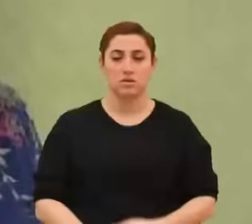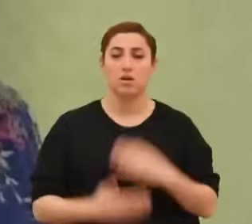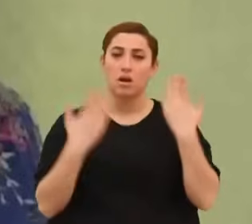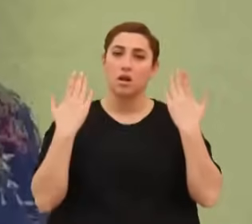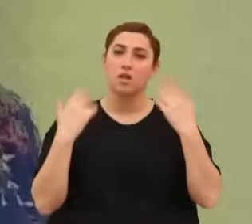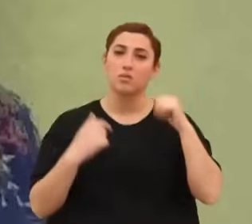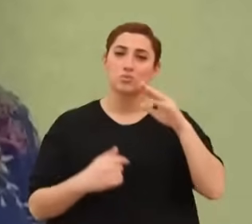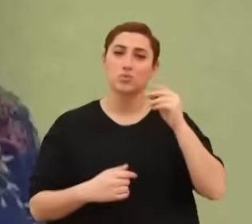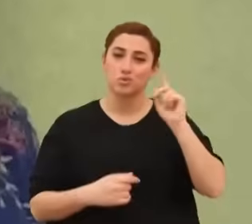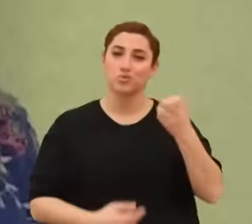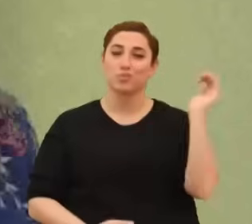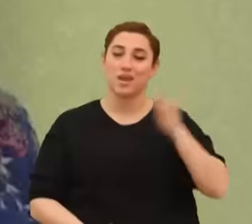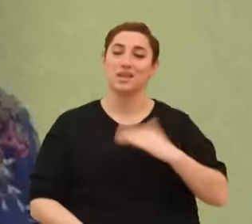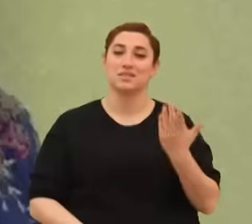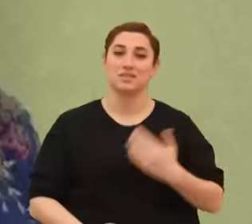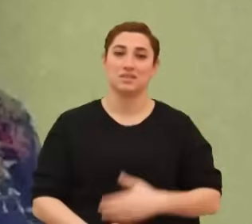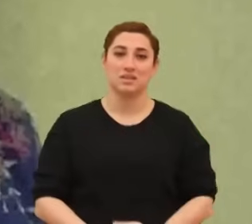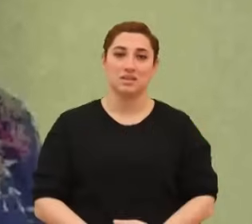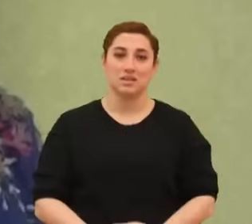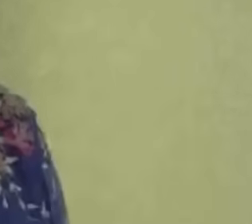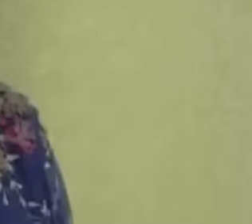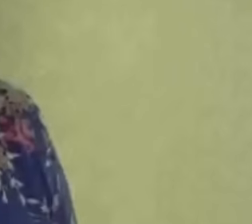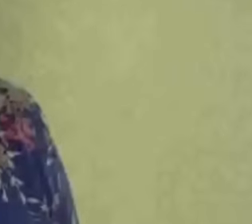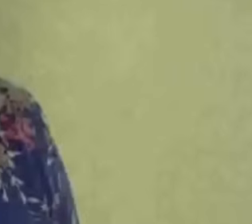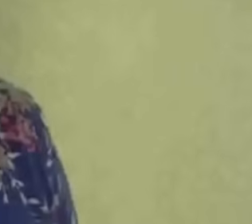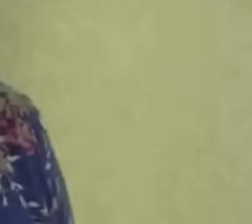Ay Allah'ım, bari çocuk olup gelseler ya.